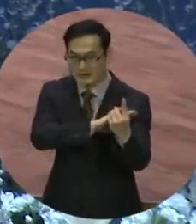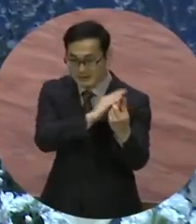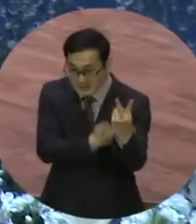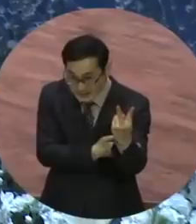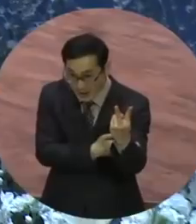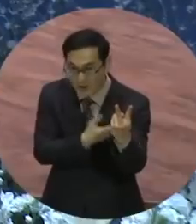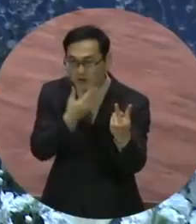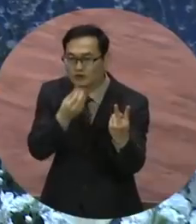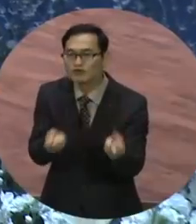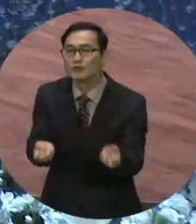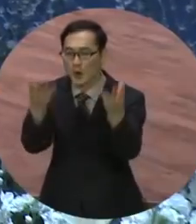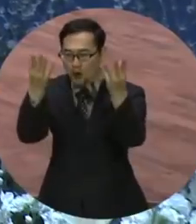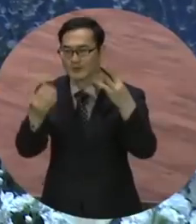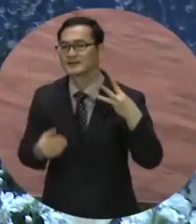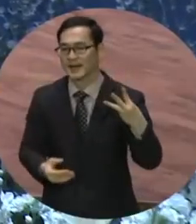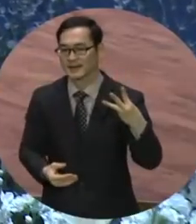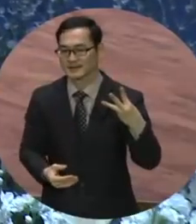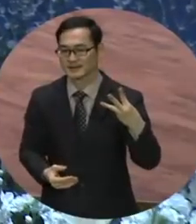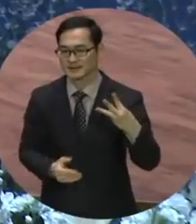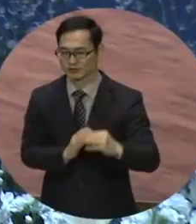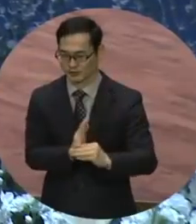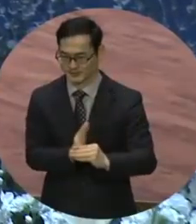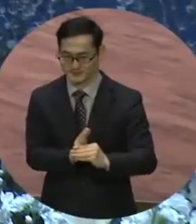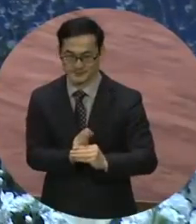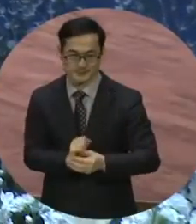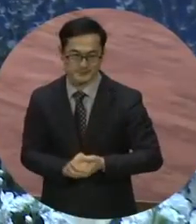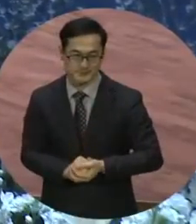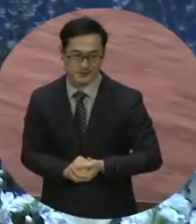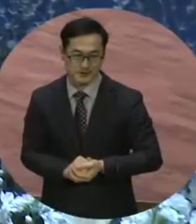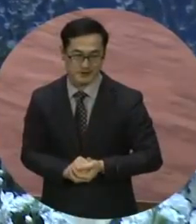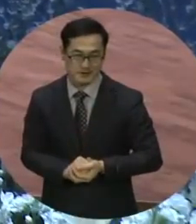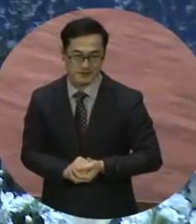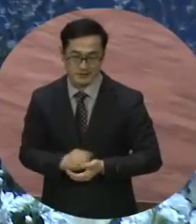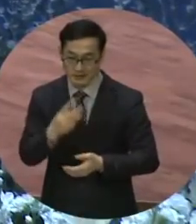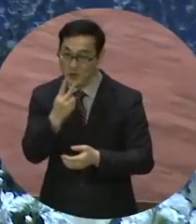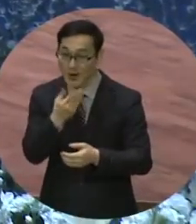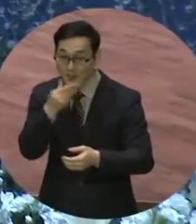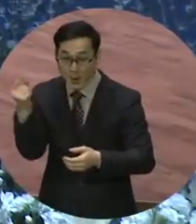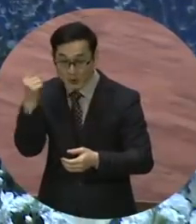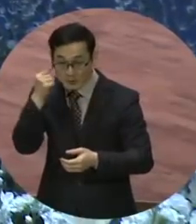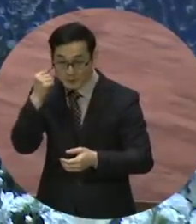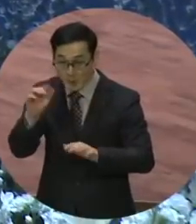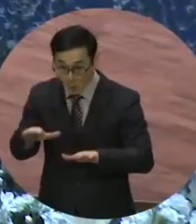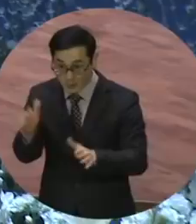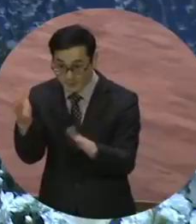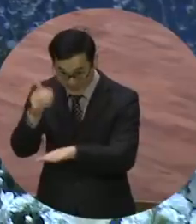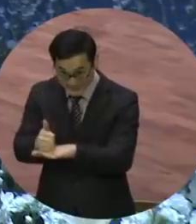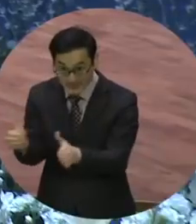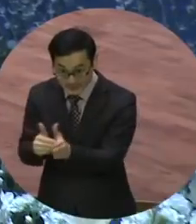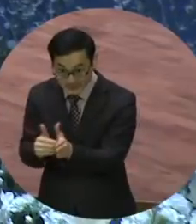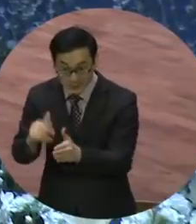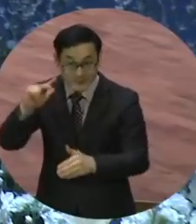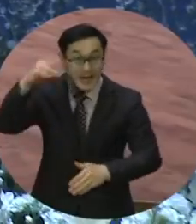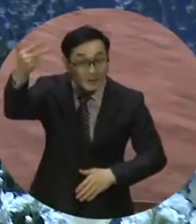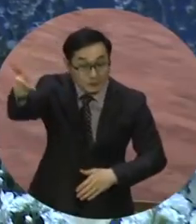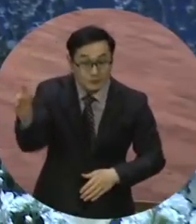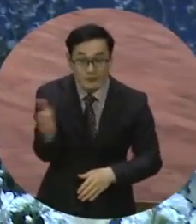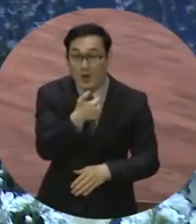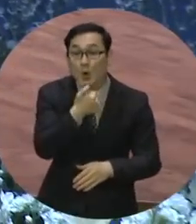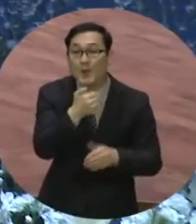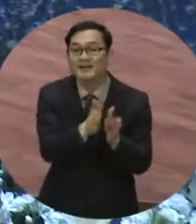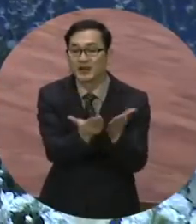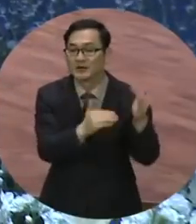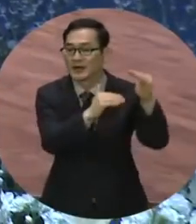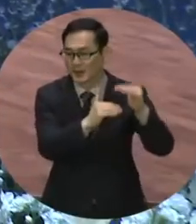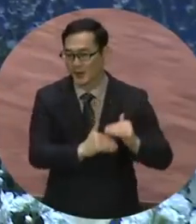생명, 예수 능력, 예수 축복. 여러분이 이 요한복음 이제 끝나고 다음 시간부터 로마서를 강의하게 될 텐데 한 수준